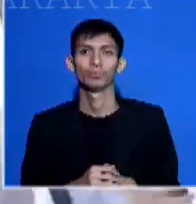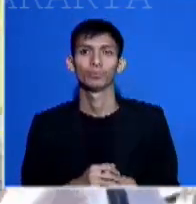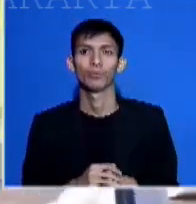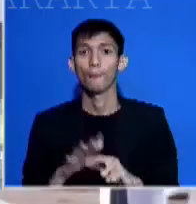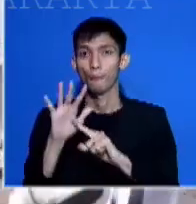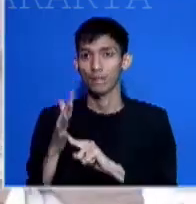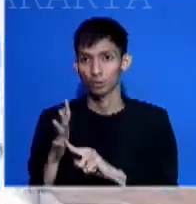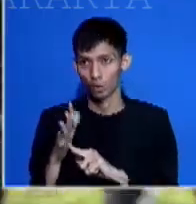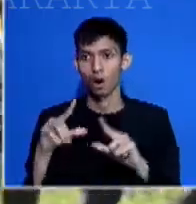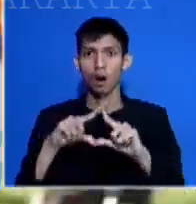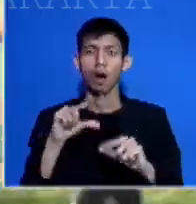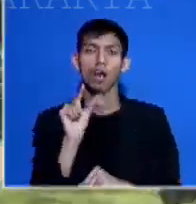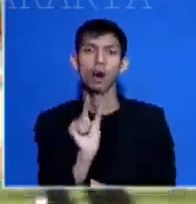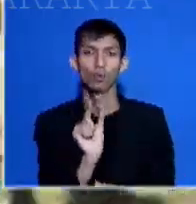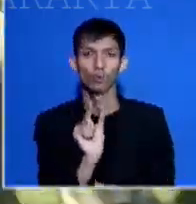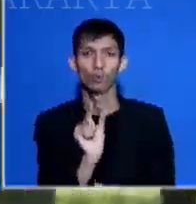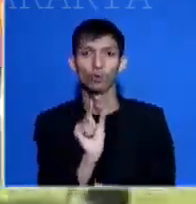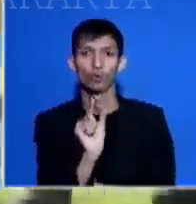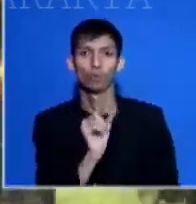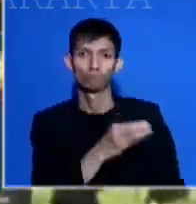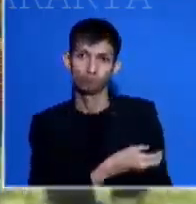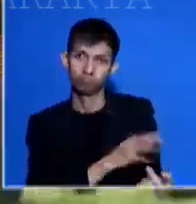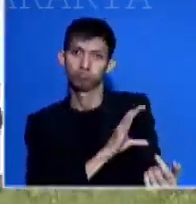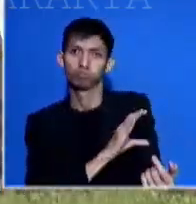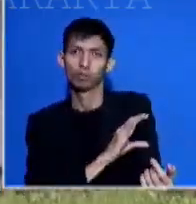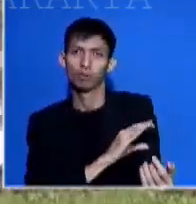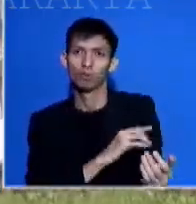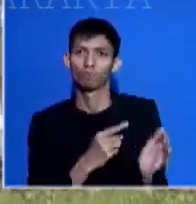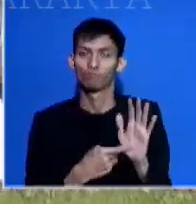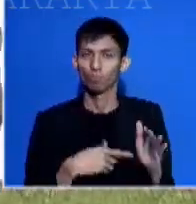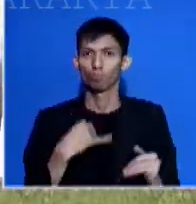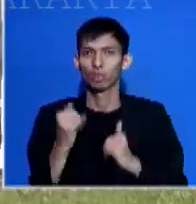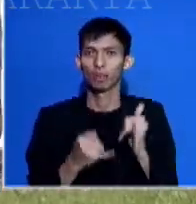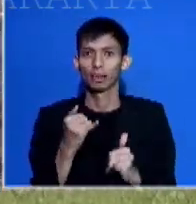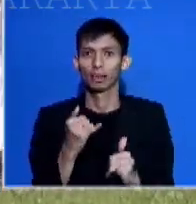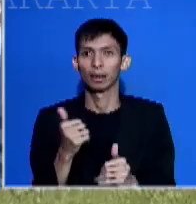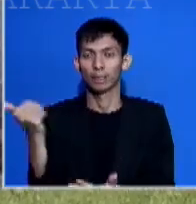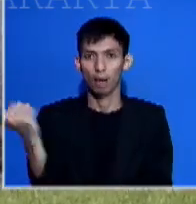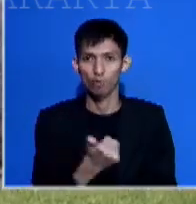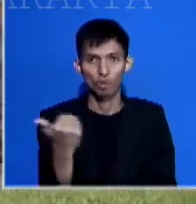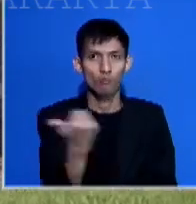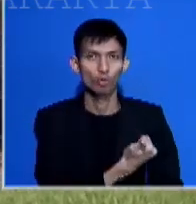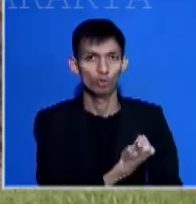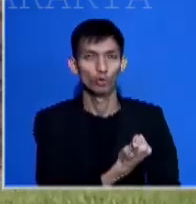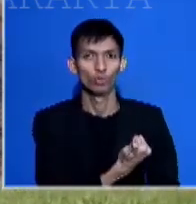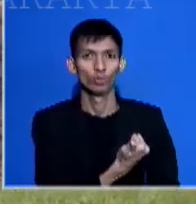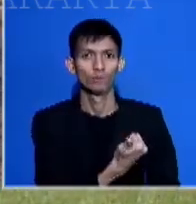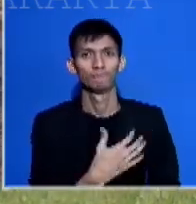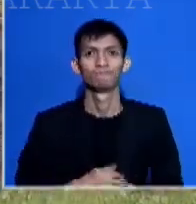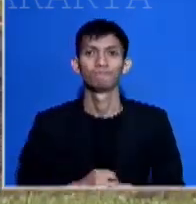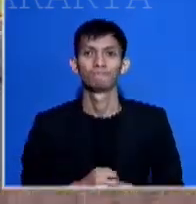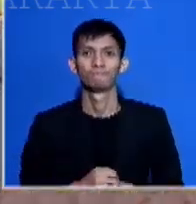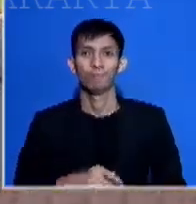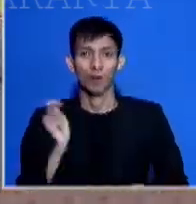dengan keterampilannya sukses menghibur para tamu undangan yang hadir. Pada peringatan HUT TNI Angkatan Udara kali ini, unit drum band